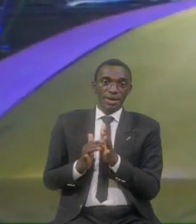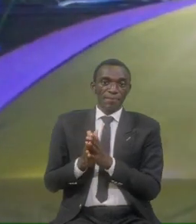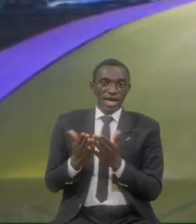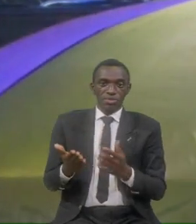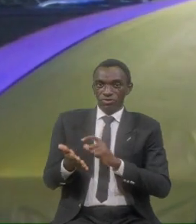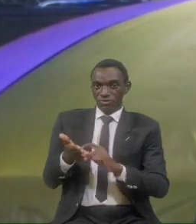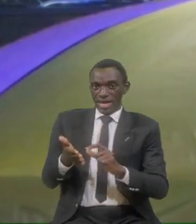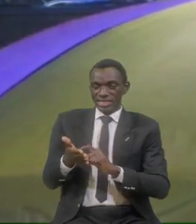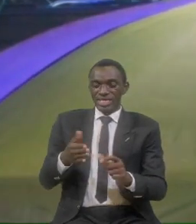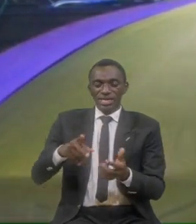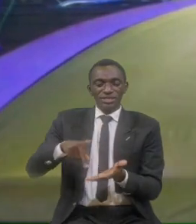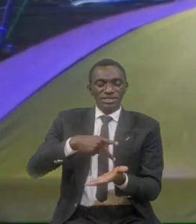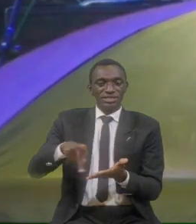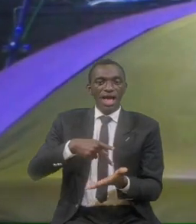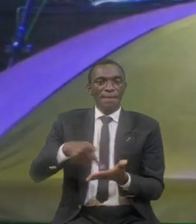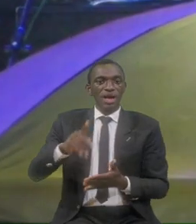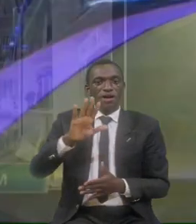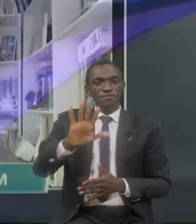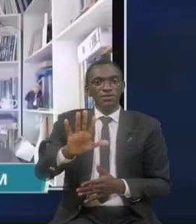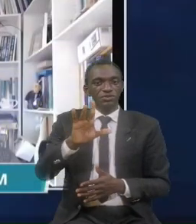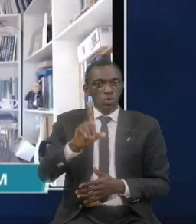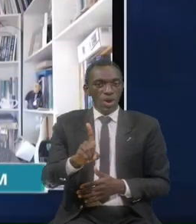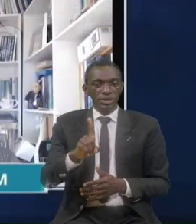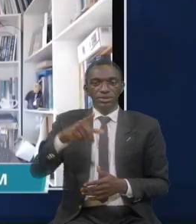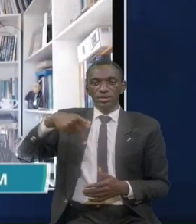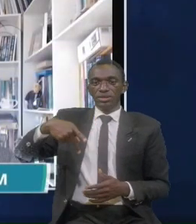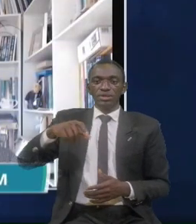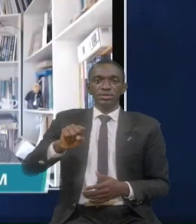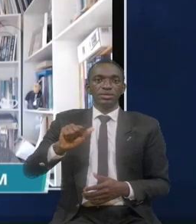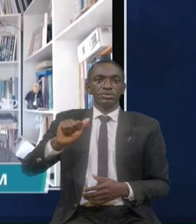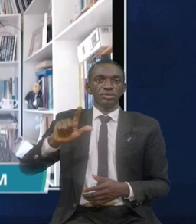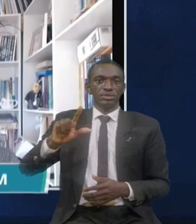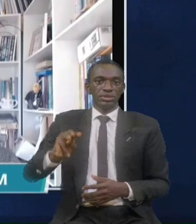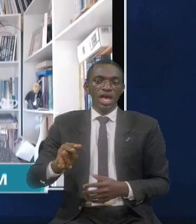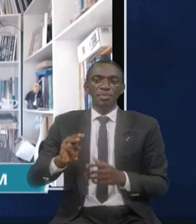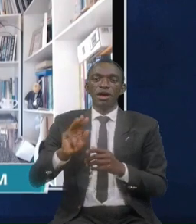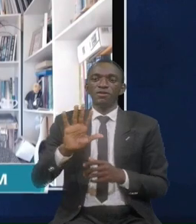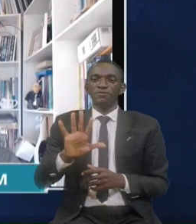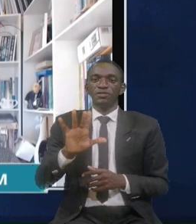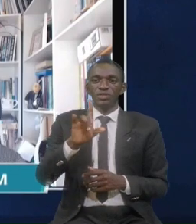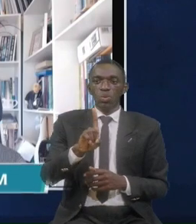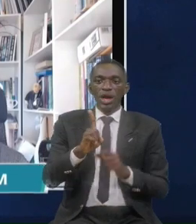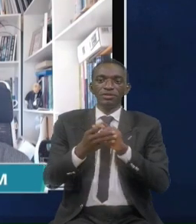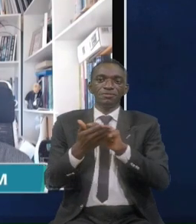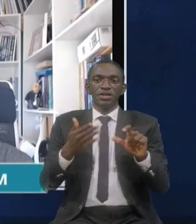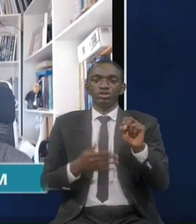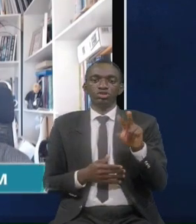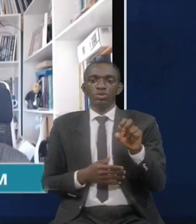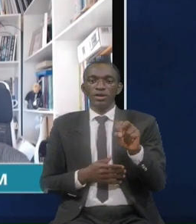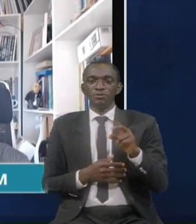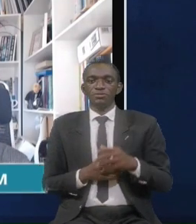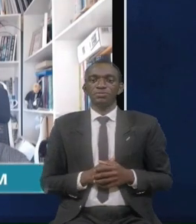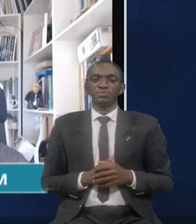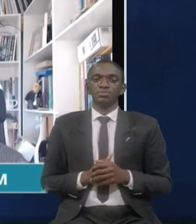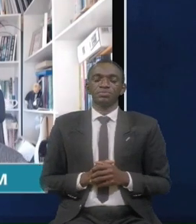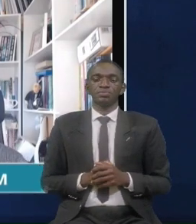from verse 12. Tan-aw nato ang Salmo 51. Psalm 51 verse 12. Salmo 51